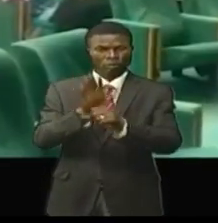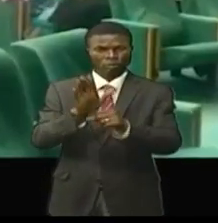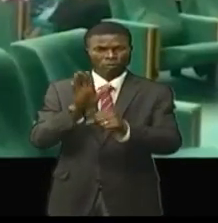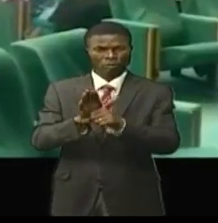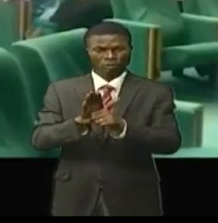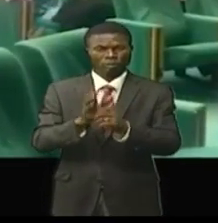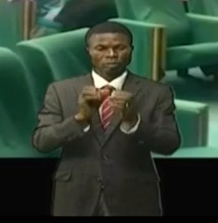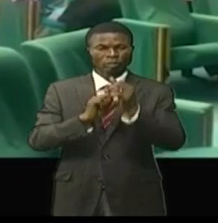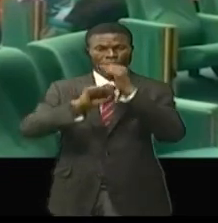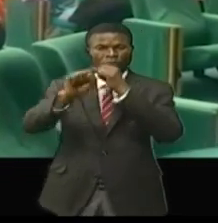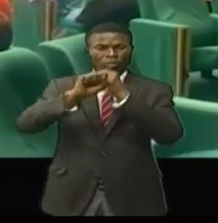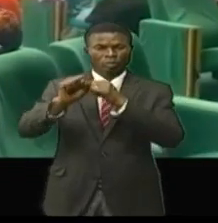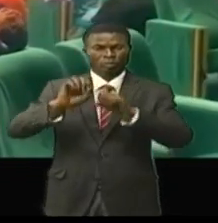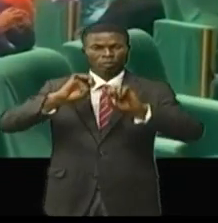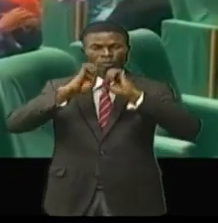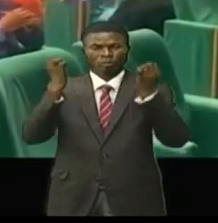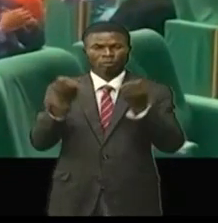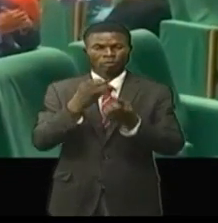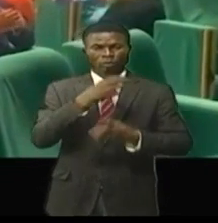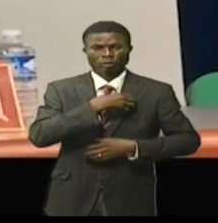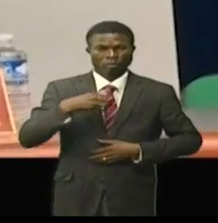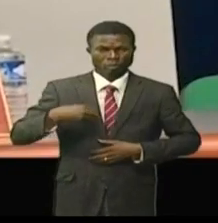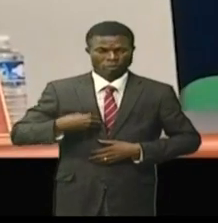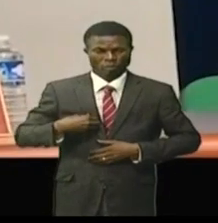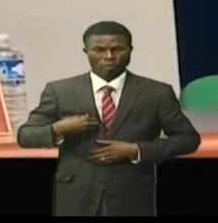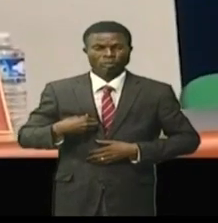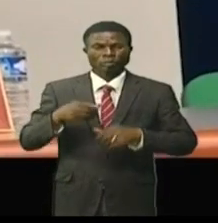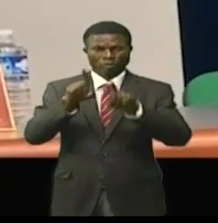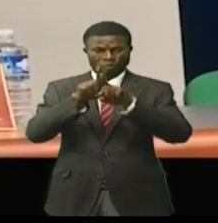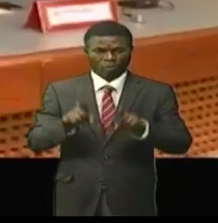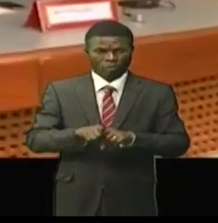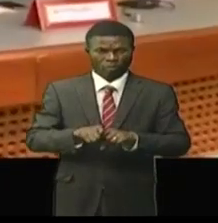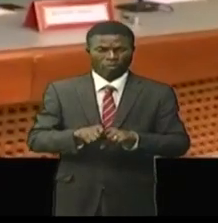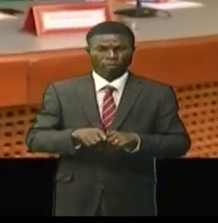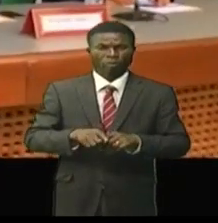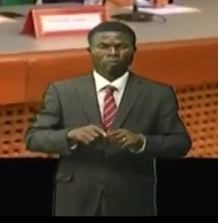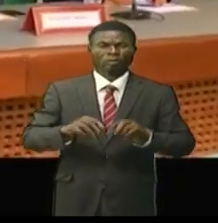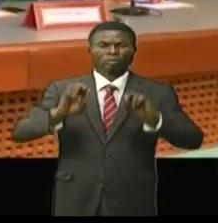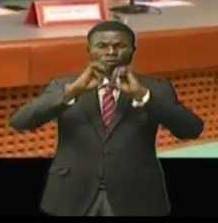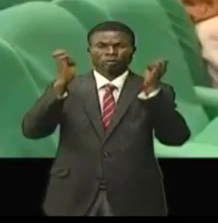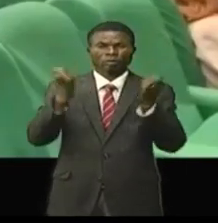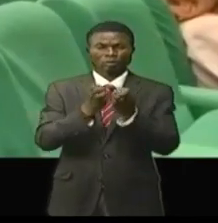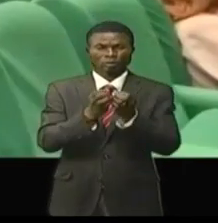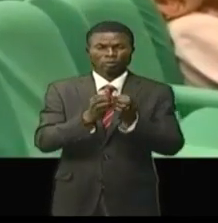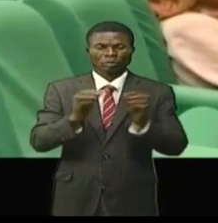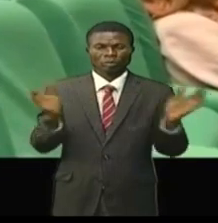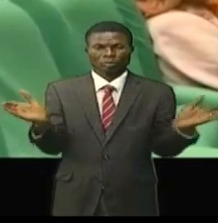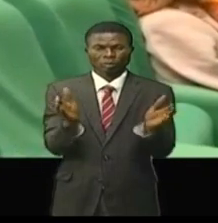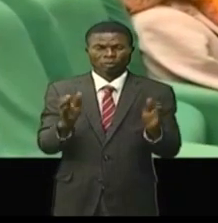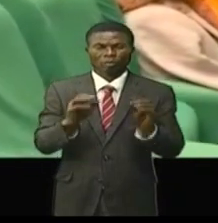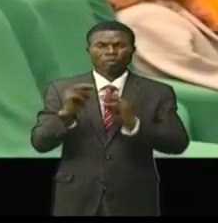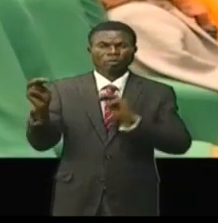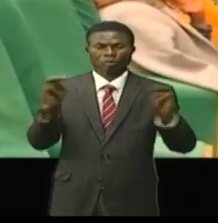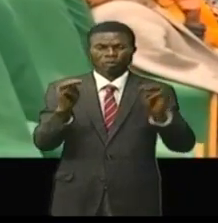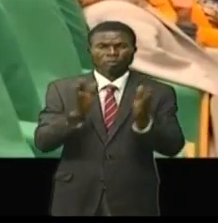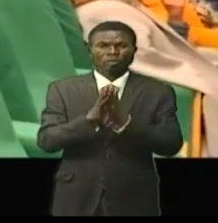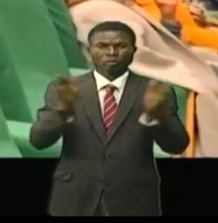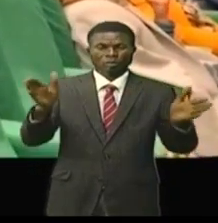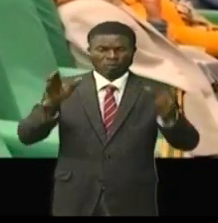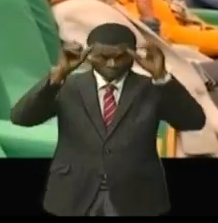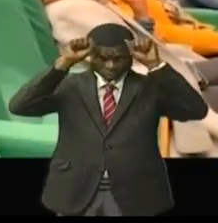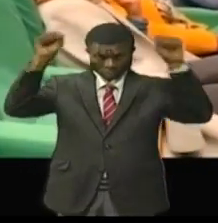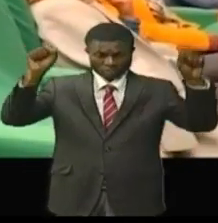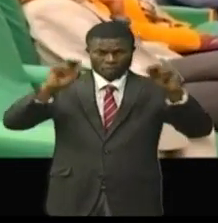la promotion de l'entrepreneuriat féminin en particulier et celle de petites et moyennes entreprises congolaises en général. Le président de